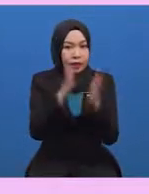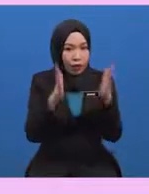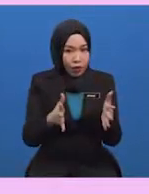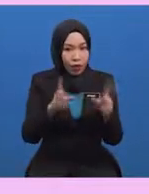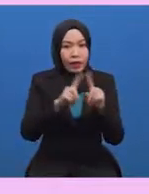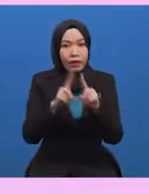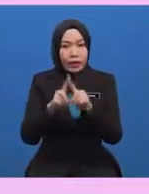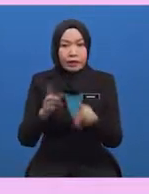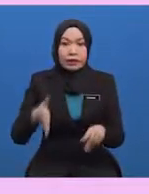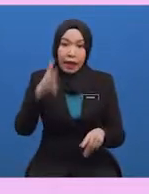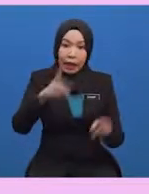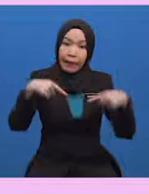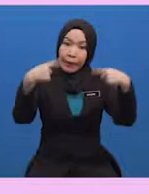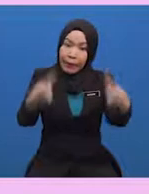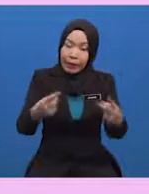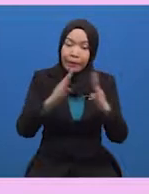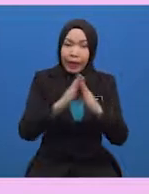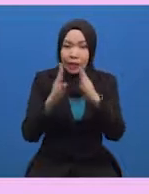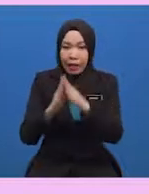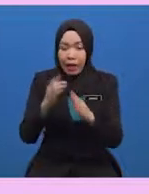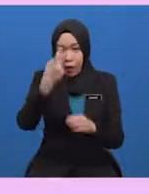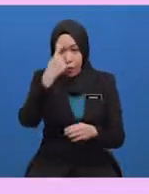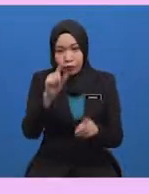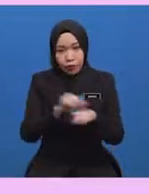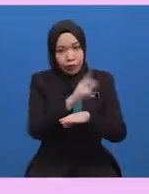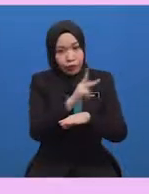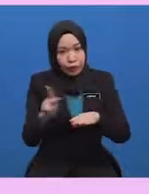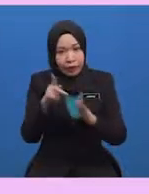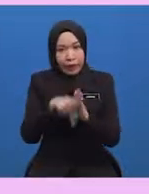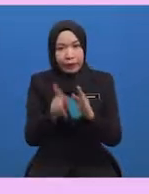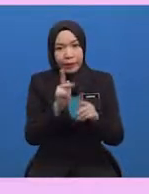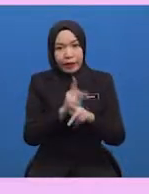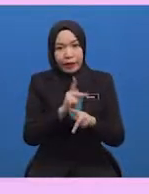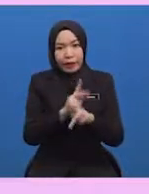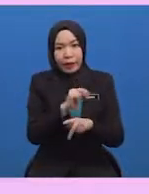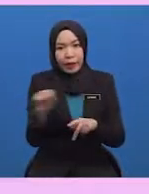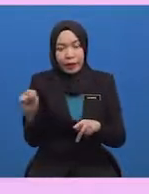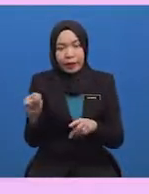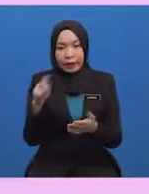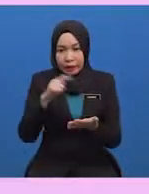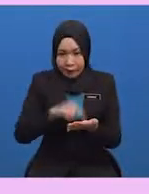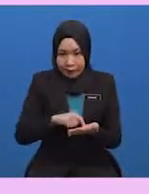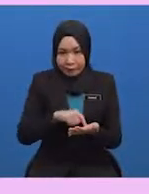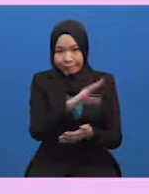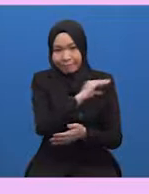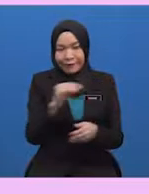ke bandar untuk menikmati kemudahan perkhidmatan dan pentadbiran